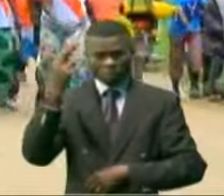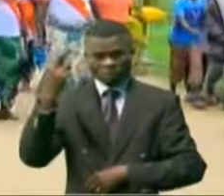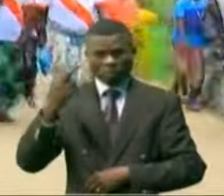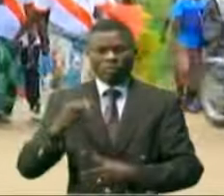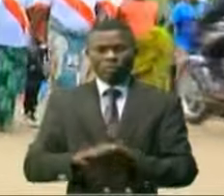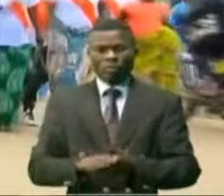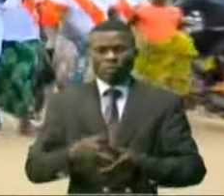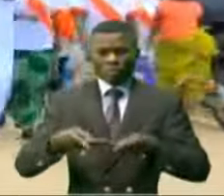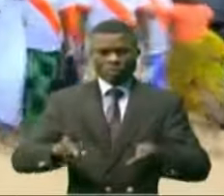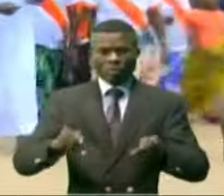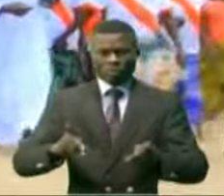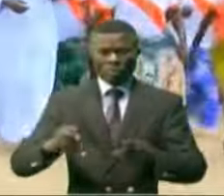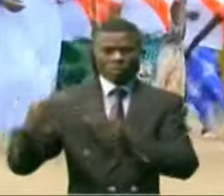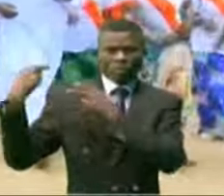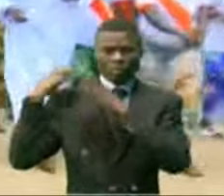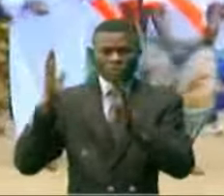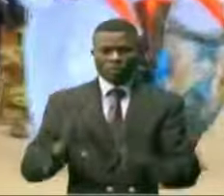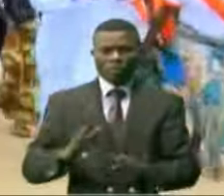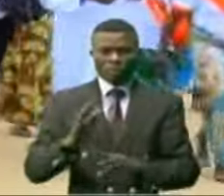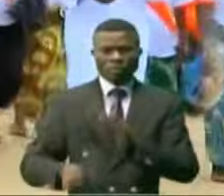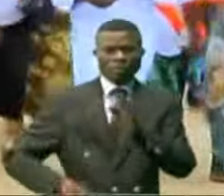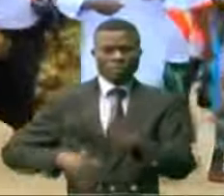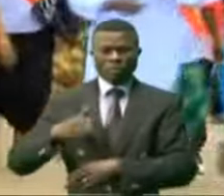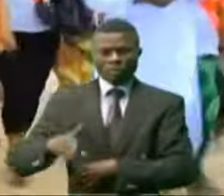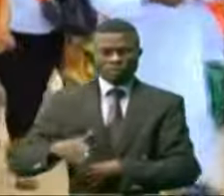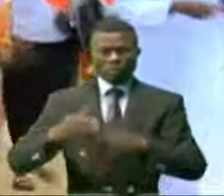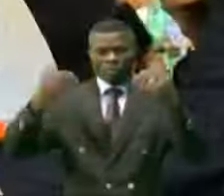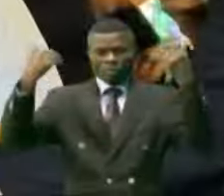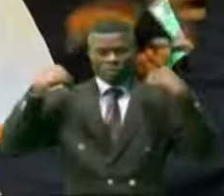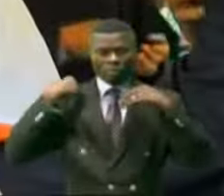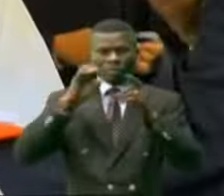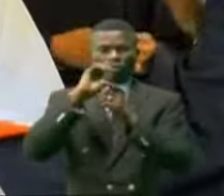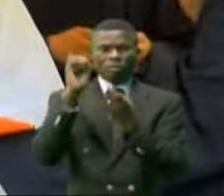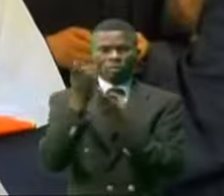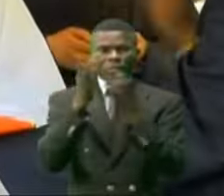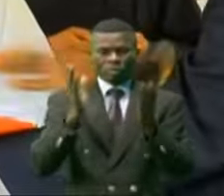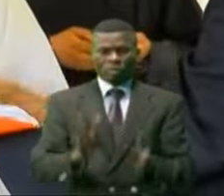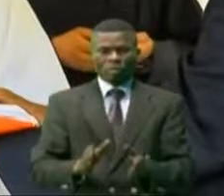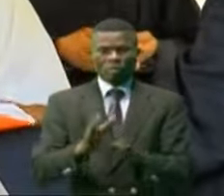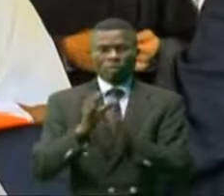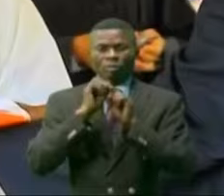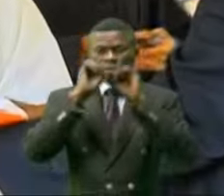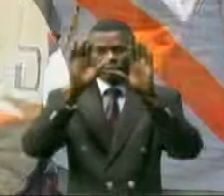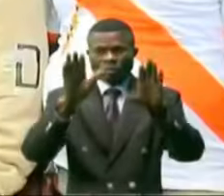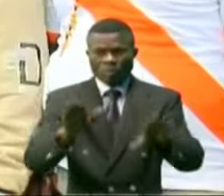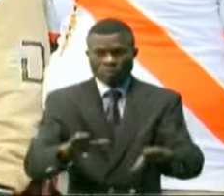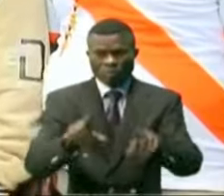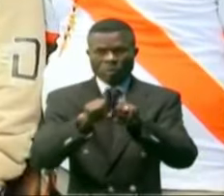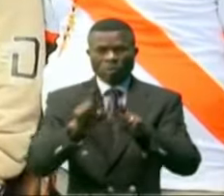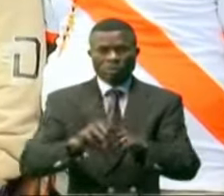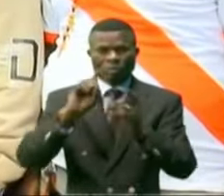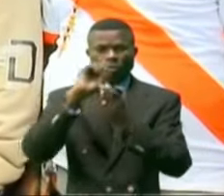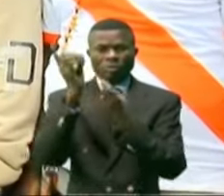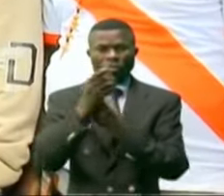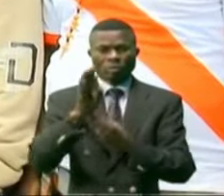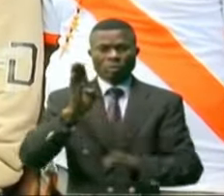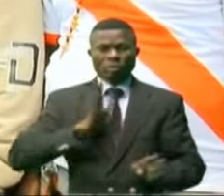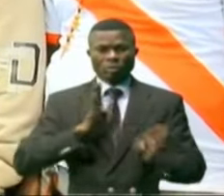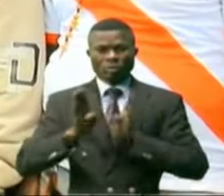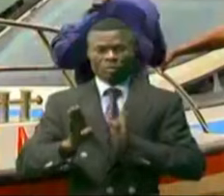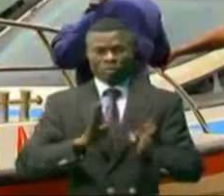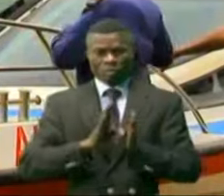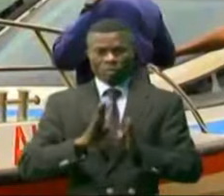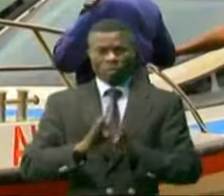l'encadrement spirituel de l'abbé Floraté Djombou, aumônier diocésain avec la bénédiction de l'évêque catholique du diocèse de Bounia ont poussé les